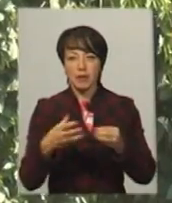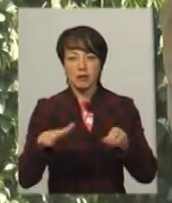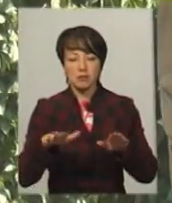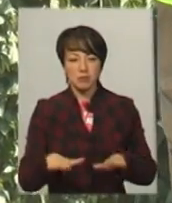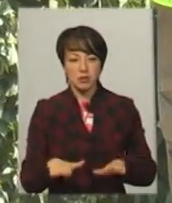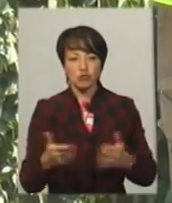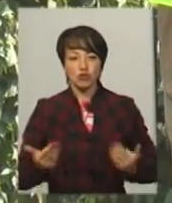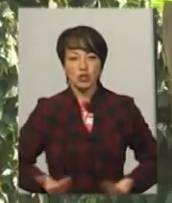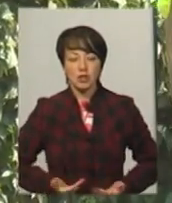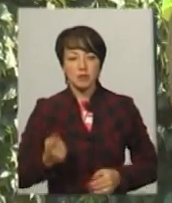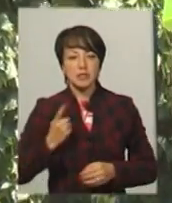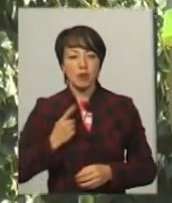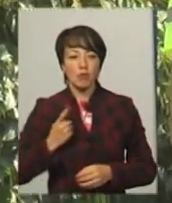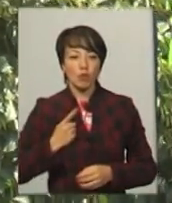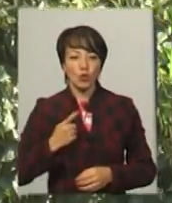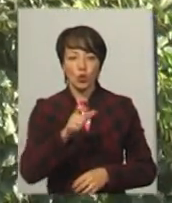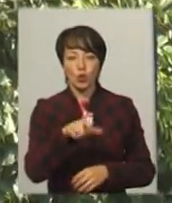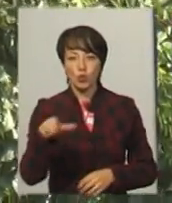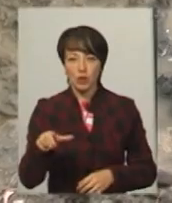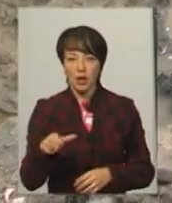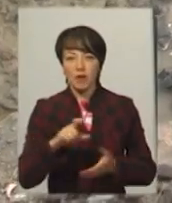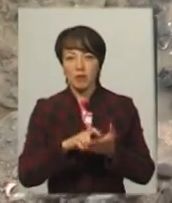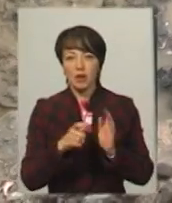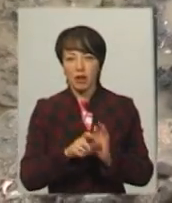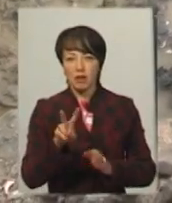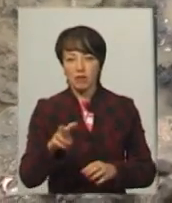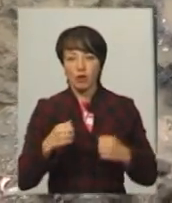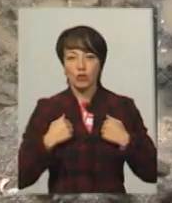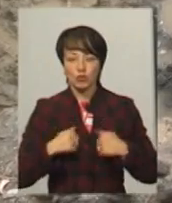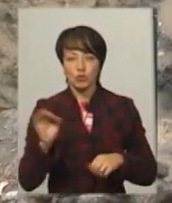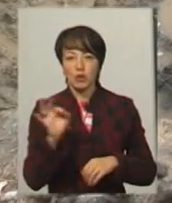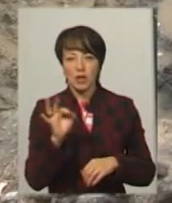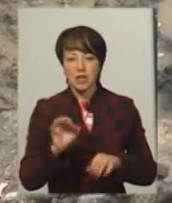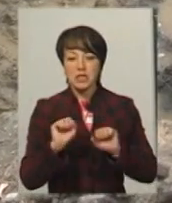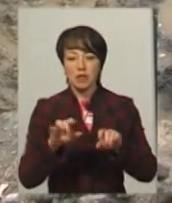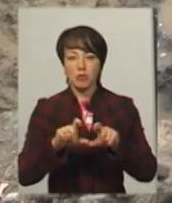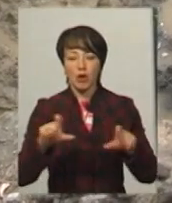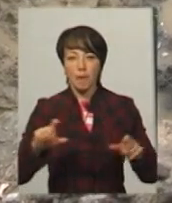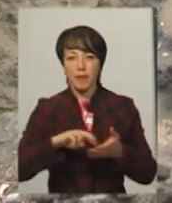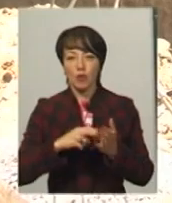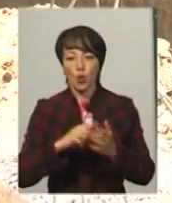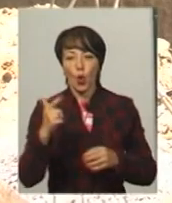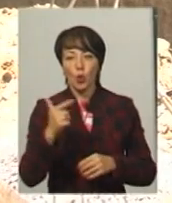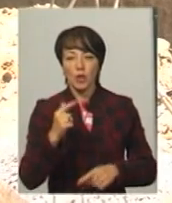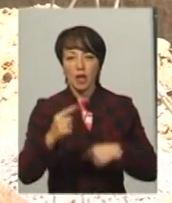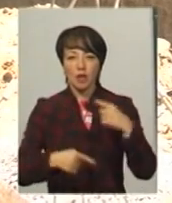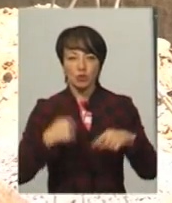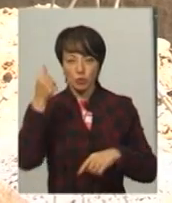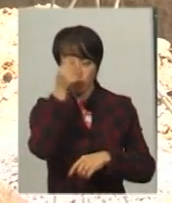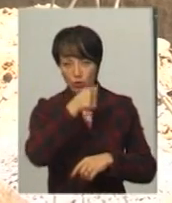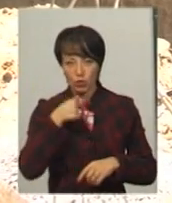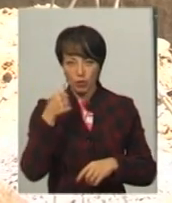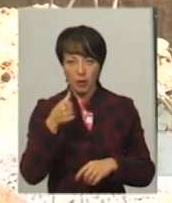ліжко-місць. Житимуть тут самотні люди в кімнатах на двох пожильців з санвузлом і душом. Здати об'єкт планують у грудні наступного року. Ми здаємо цю будівлю